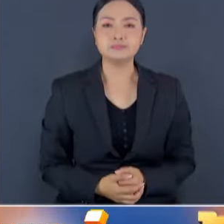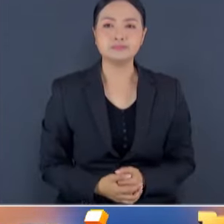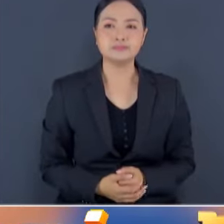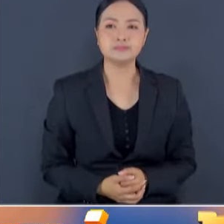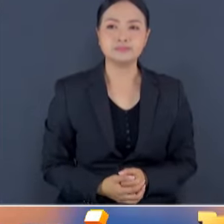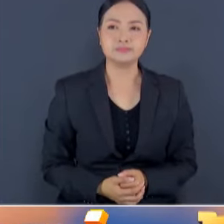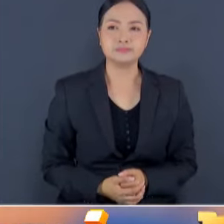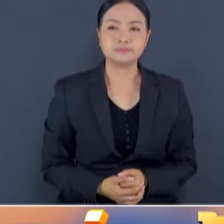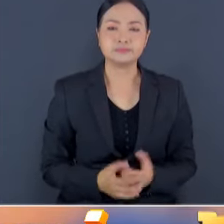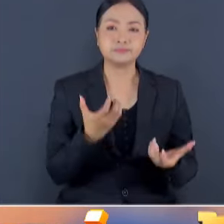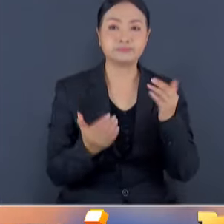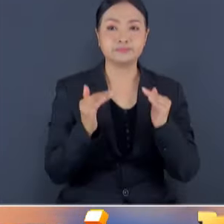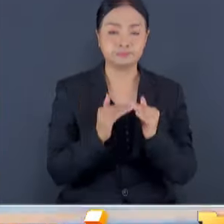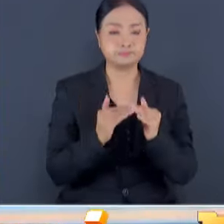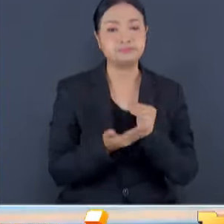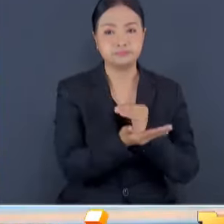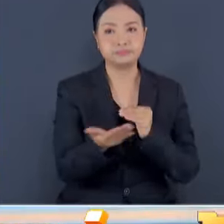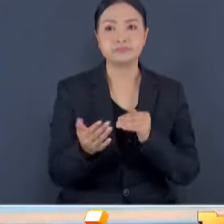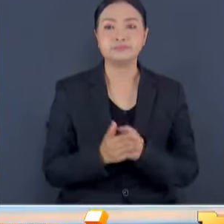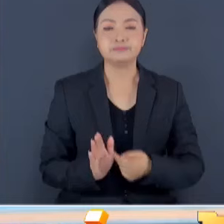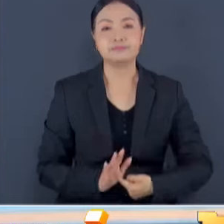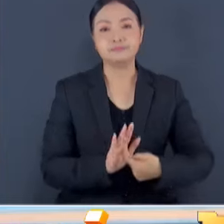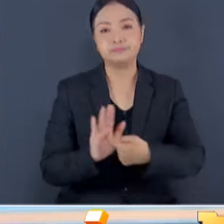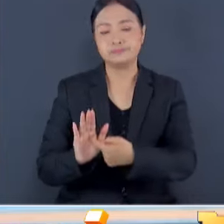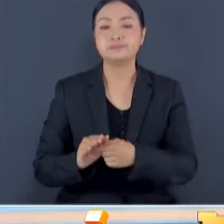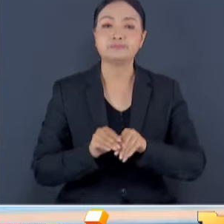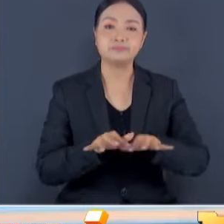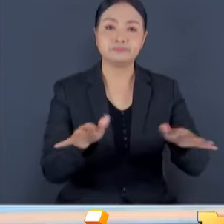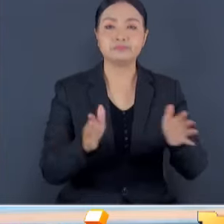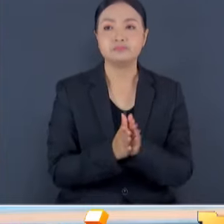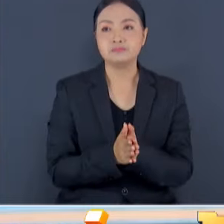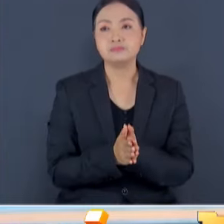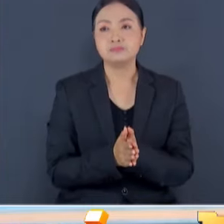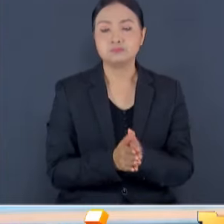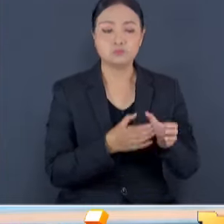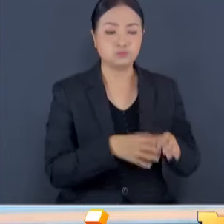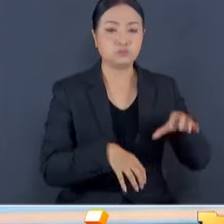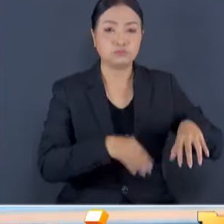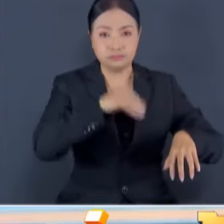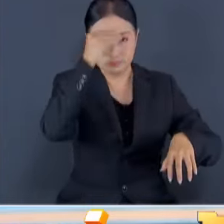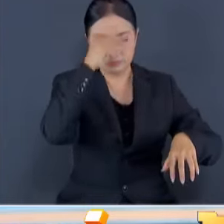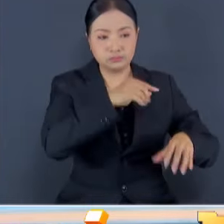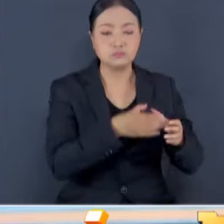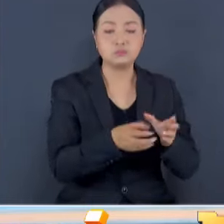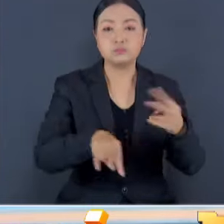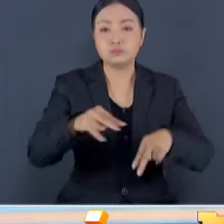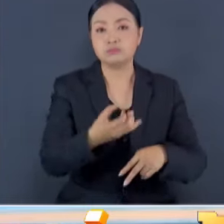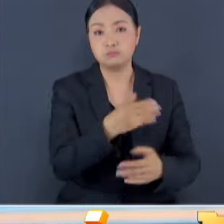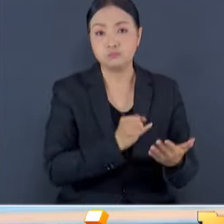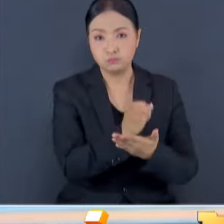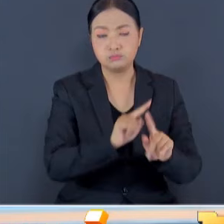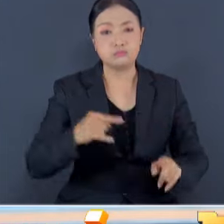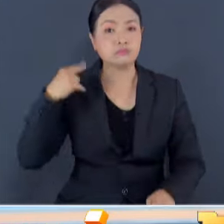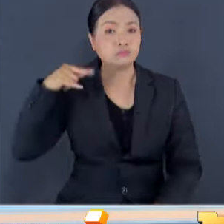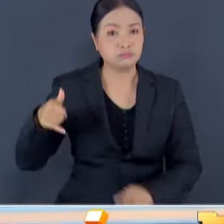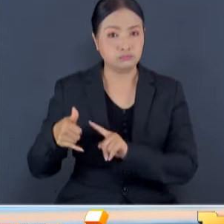คืบหน้าแล้วกันเราให้ความเป็นธรรมทั้ง 2ฝ่ายนะฮะคุณผู้ชมเราก็นำเสนอทั้ง 2ด้านแล้วแต่การตรวจสอบอ่ะในเมื่อหน่วยงานการศึกษาในพื้นที่บอกทุกอย่างถูกต้องแต่เธอไป